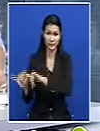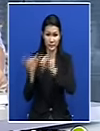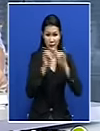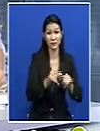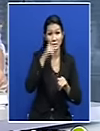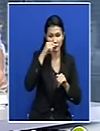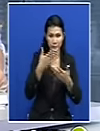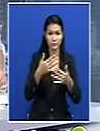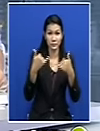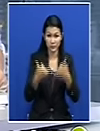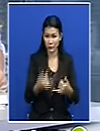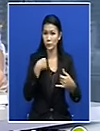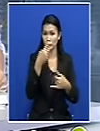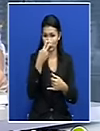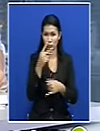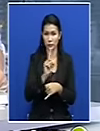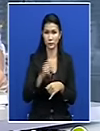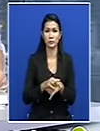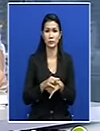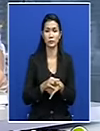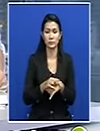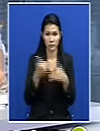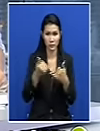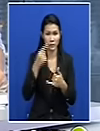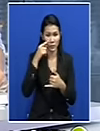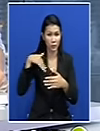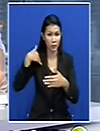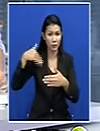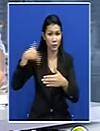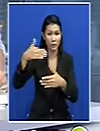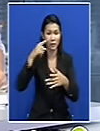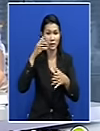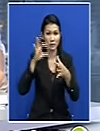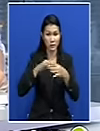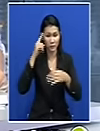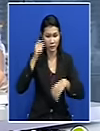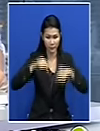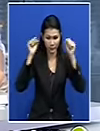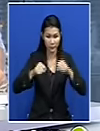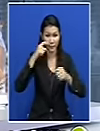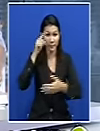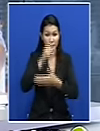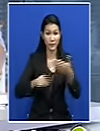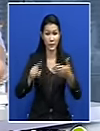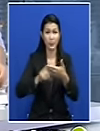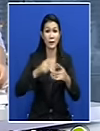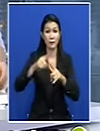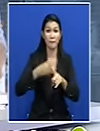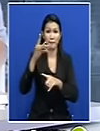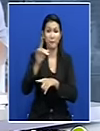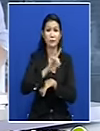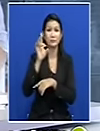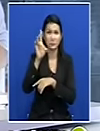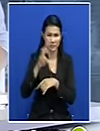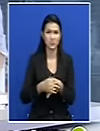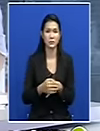เราไปดูกันต่อเพราะว่าช่วงนี้ต้องนับถอยหลังทีละวันแล้วล่ะครับเข้าสู่การลงประชามติ7สิงหาคม2559